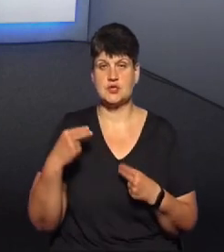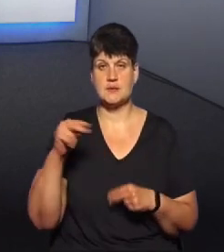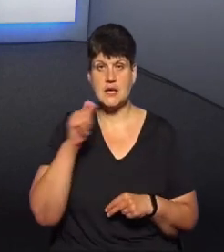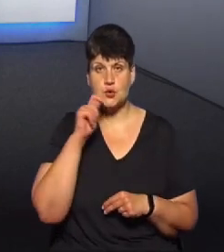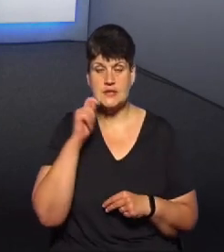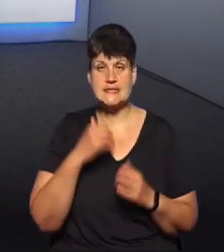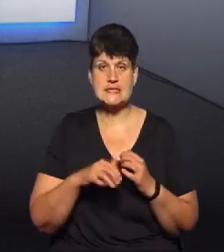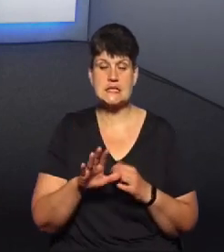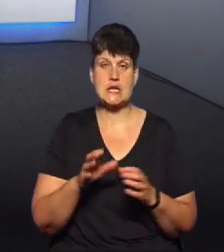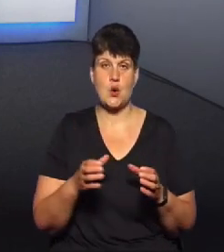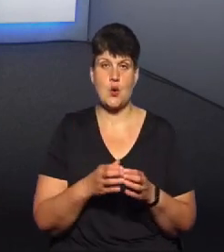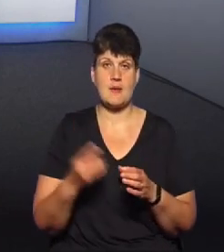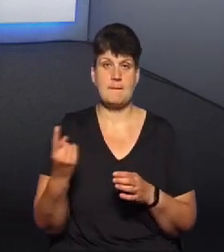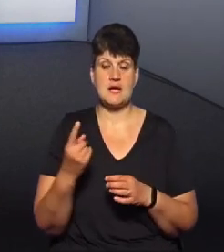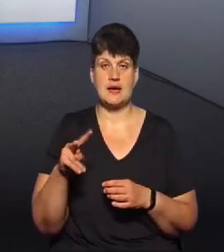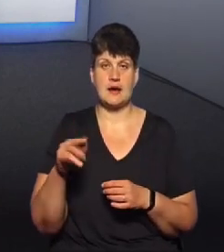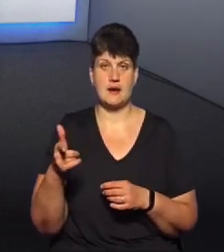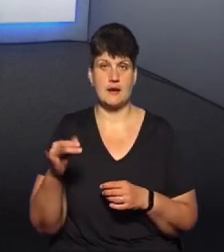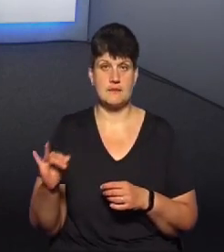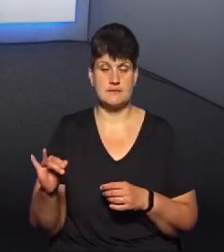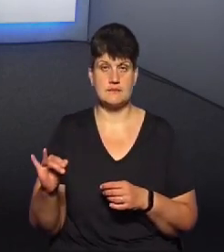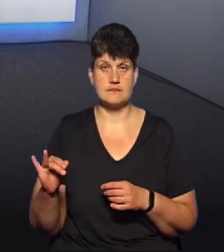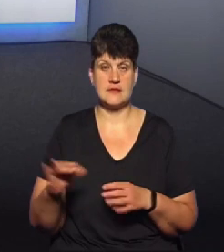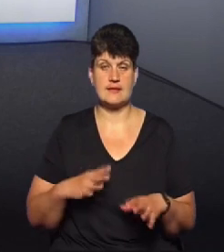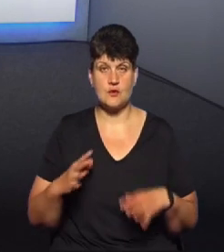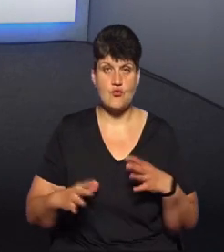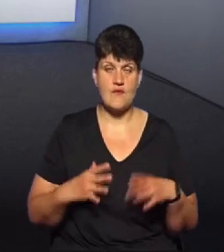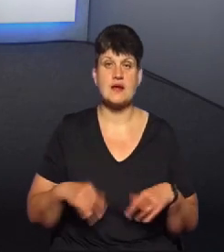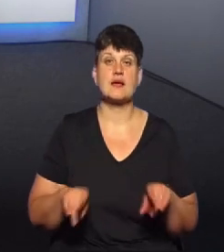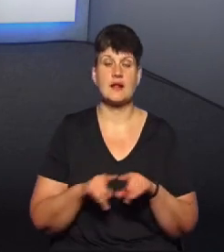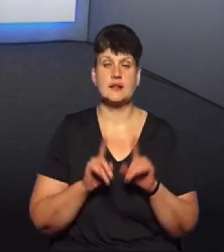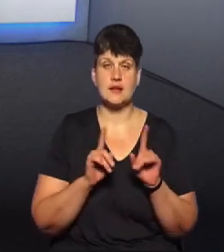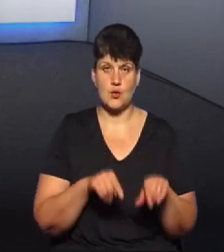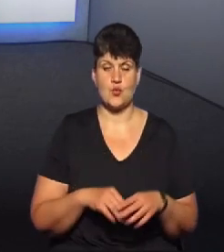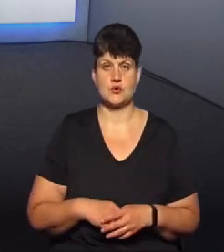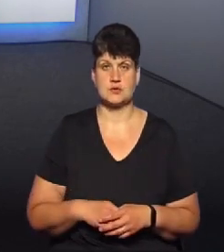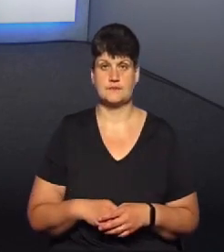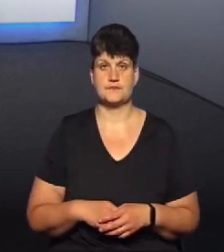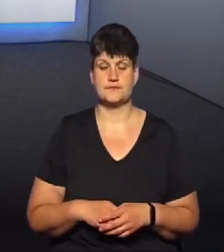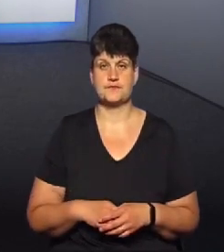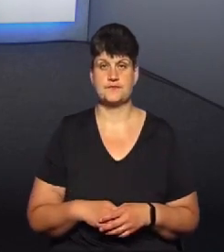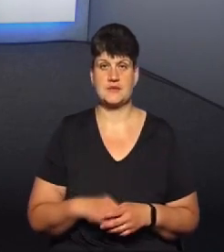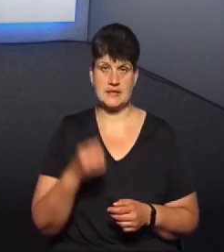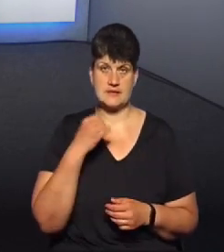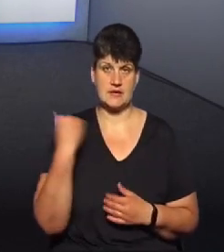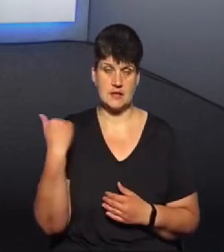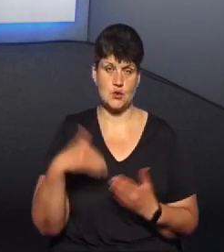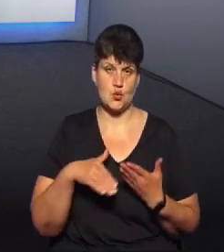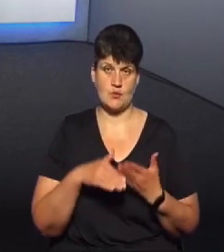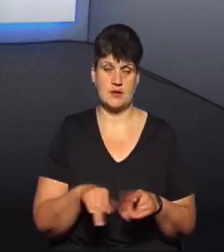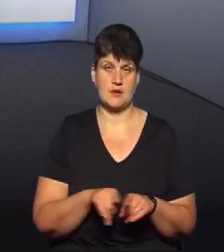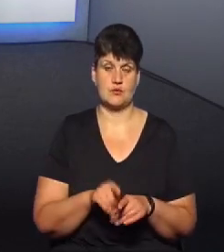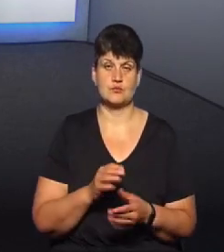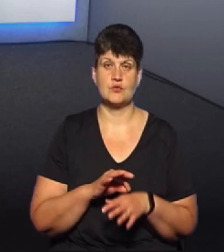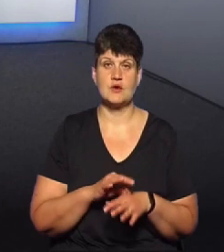команд першої ліги. Відповідно, і тренування також це, ну, завдяки їхній допомозі також. І останнє питання,